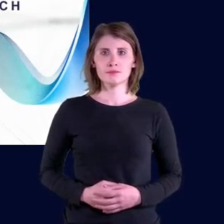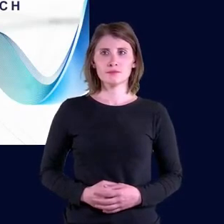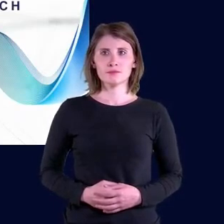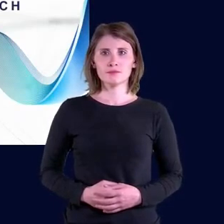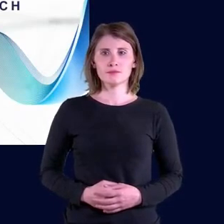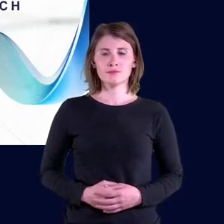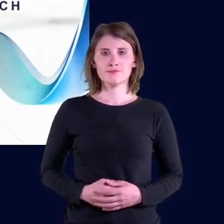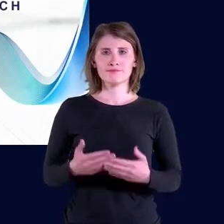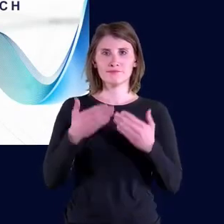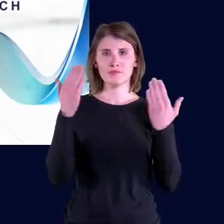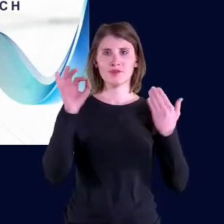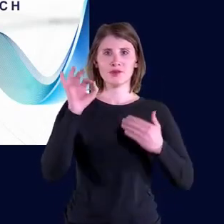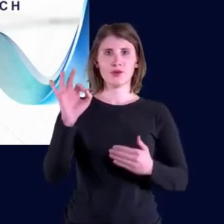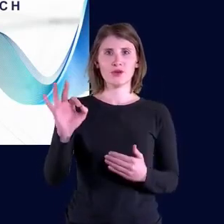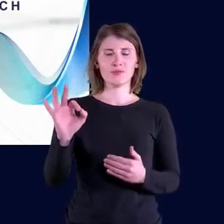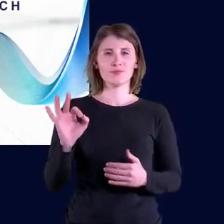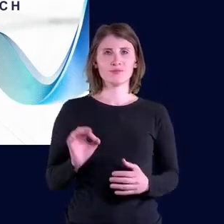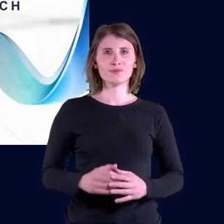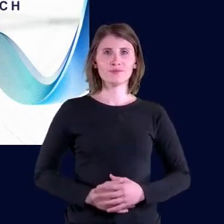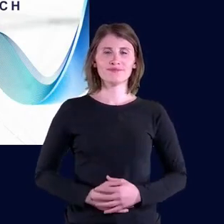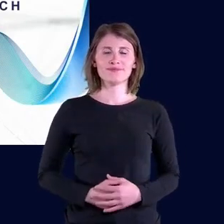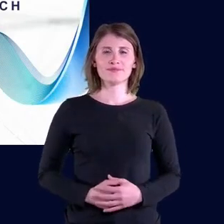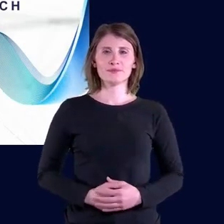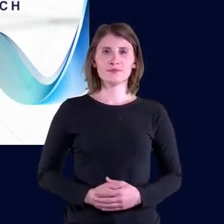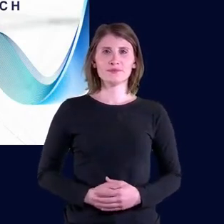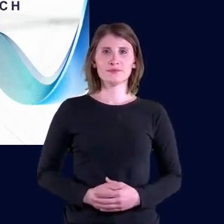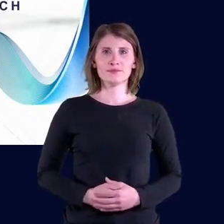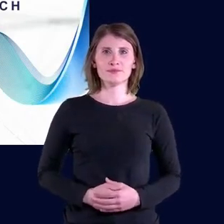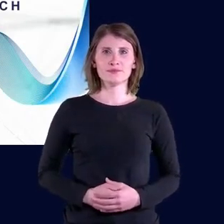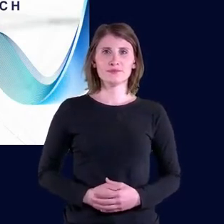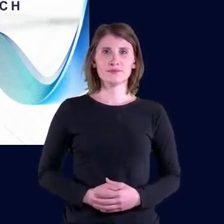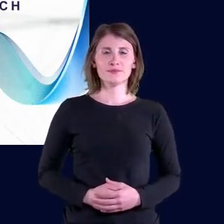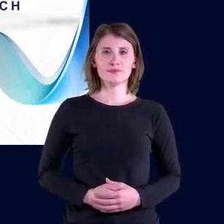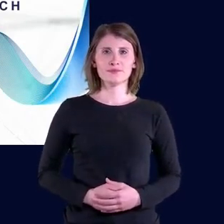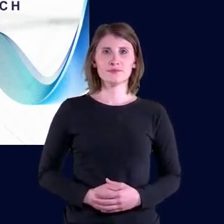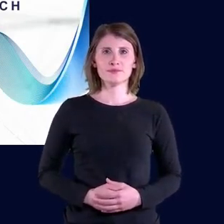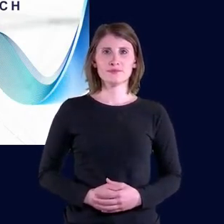dzień dobry wśród